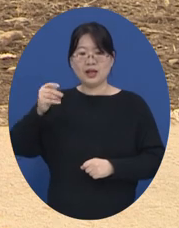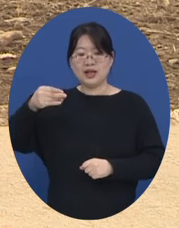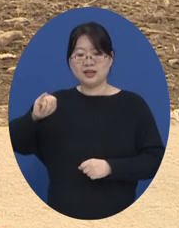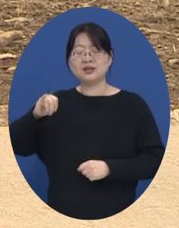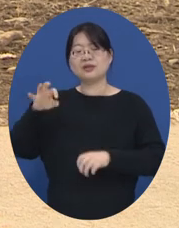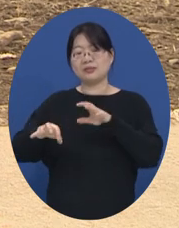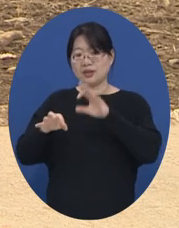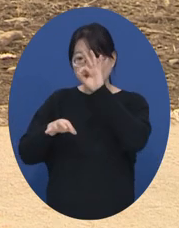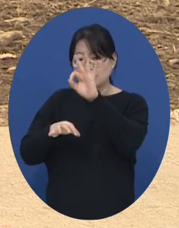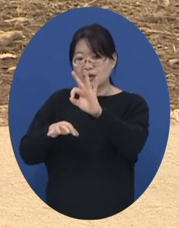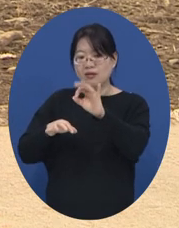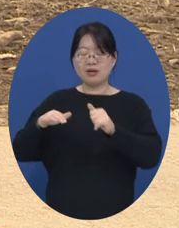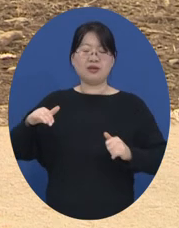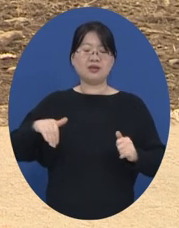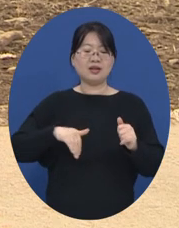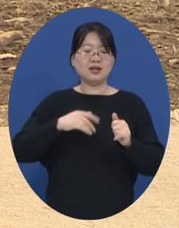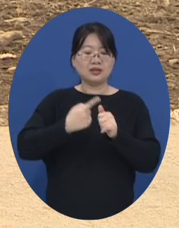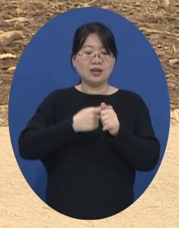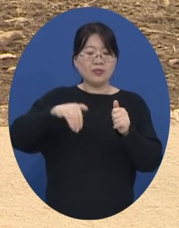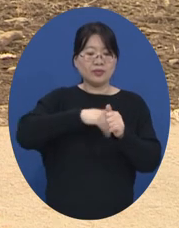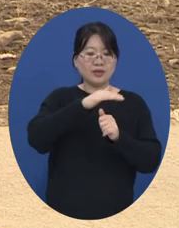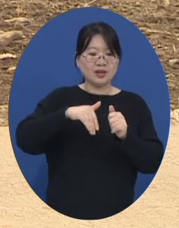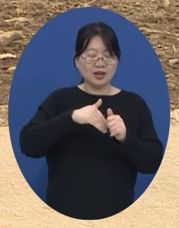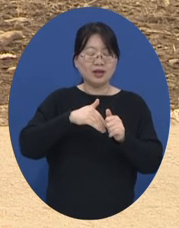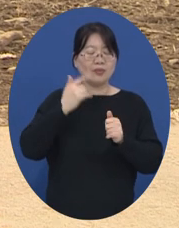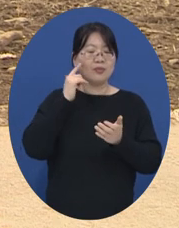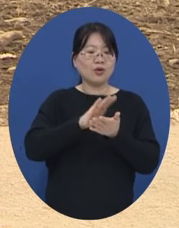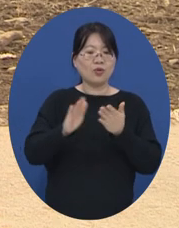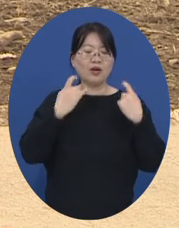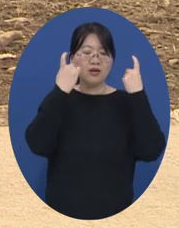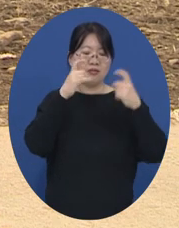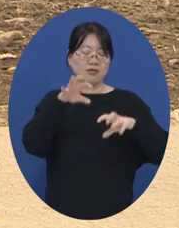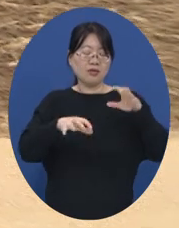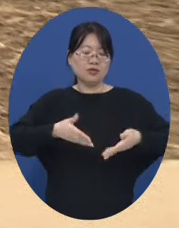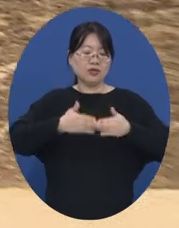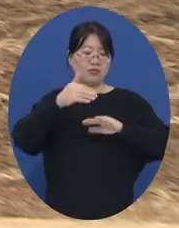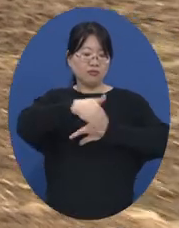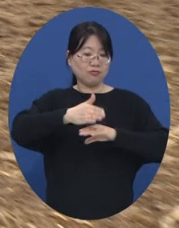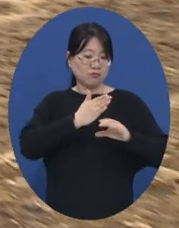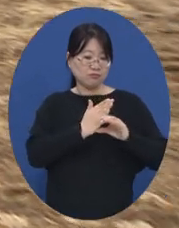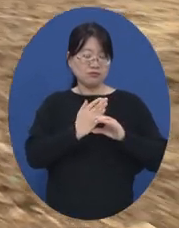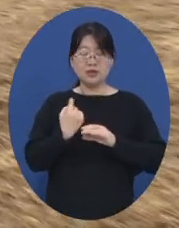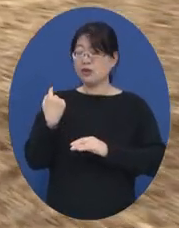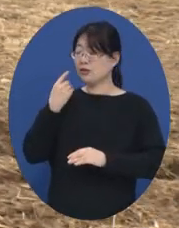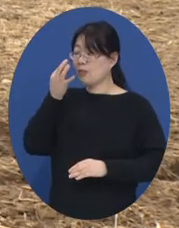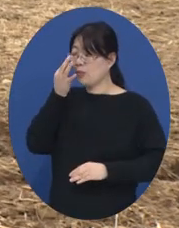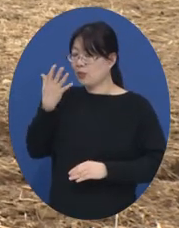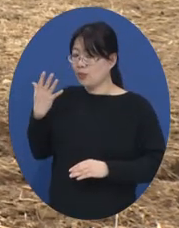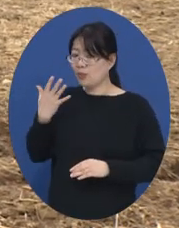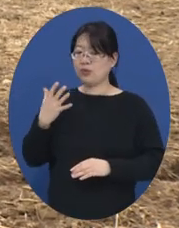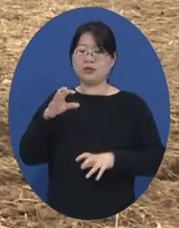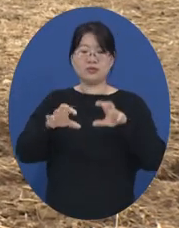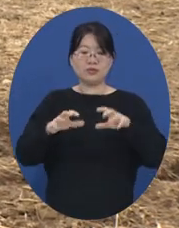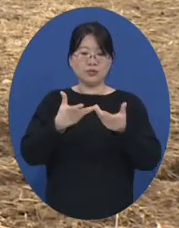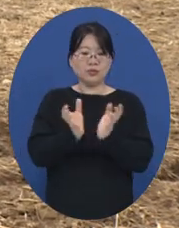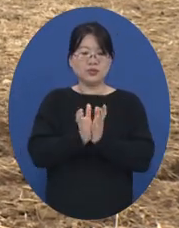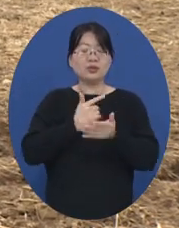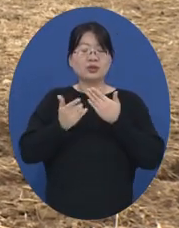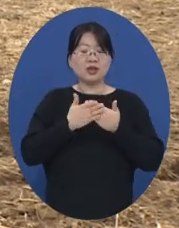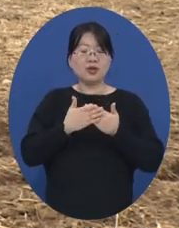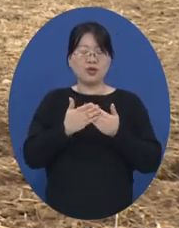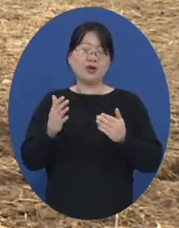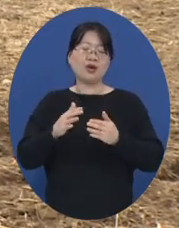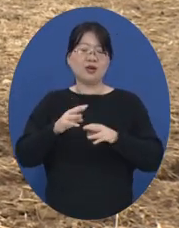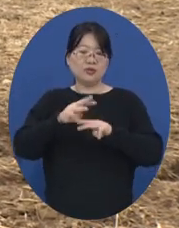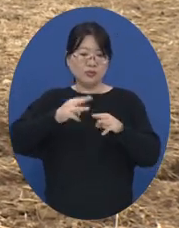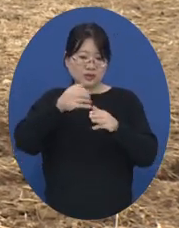이곳은 생태 평화 관광 마을로 2성 될 예정인데요 제 뒤로 보이는 곳은 마을 공동 체험형 농장으로 그리고